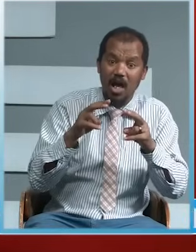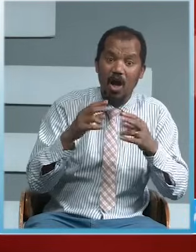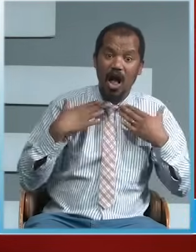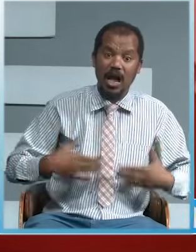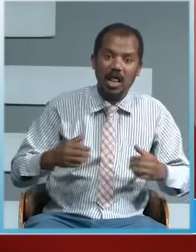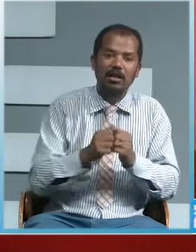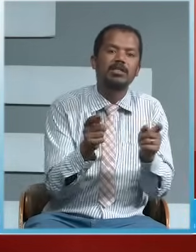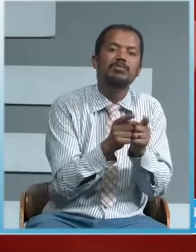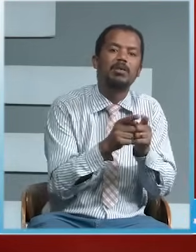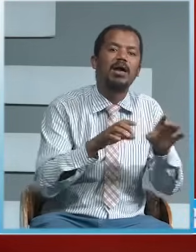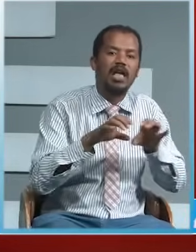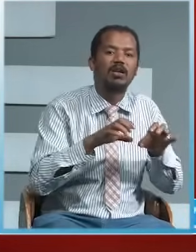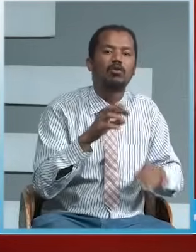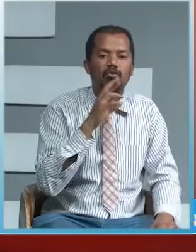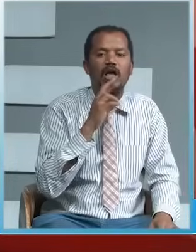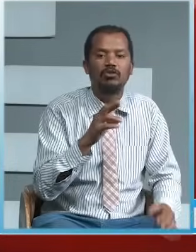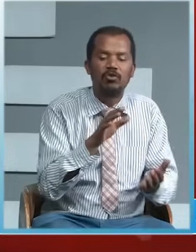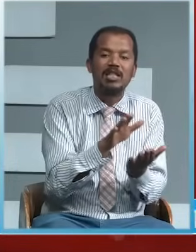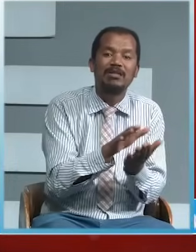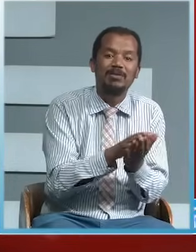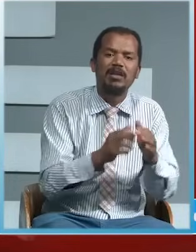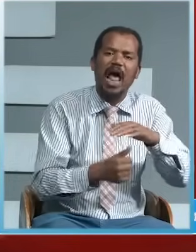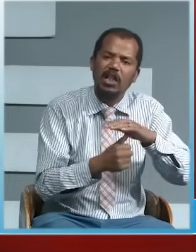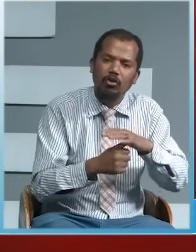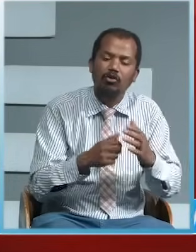አካላት ጋር ስብሰባዎችን እያደረጉ ናቸው። የትምህርት ቤት